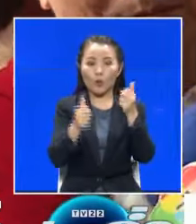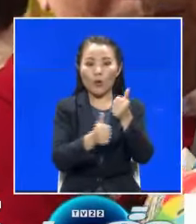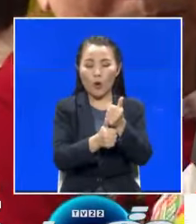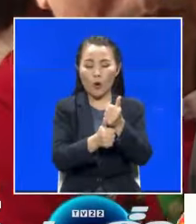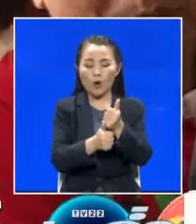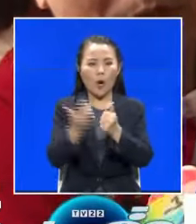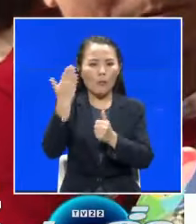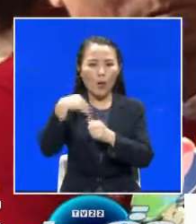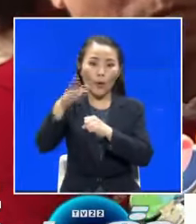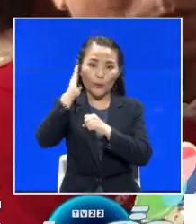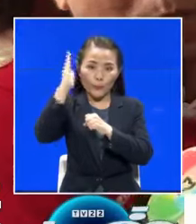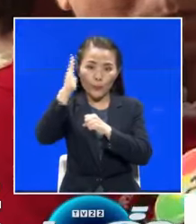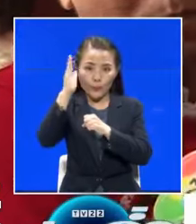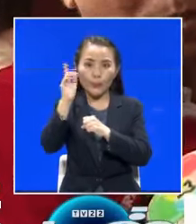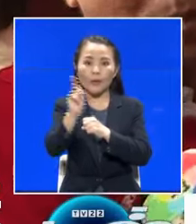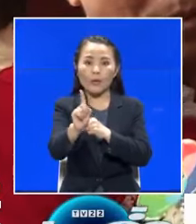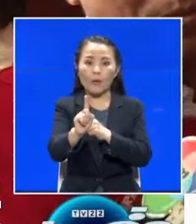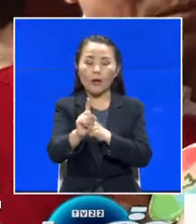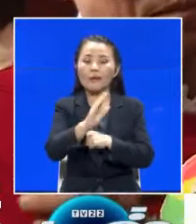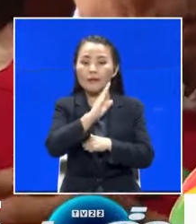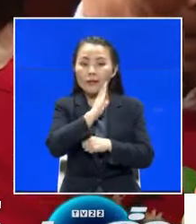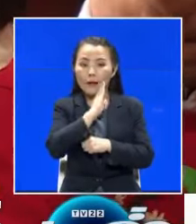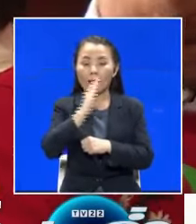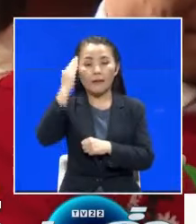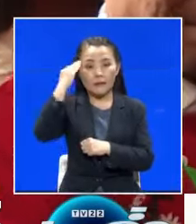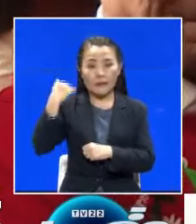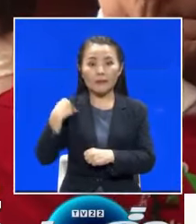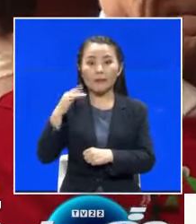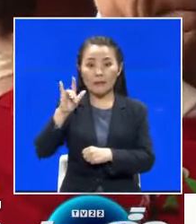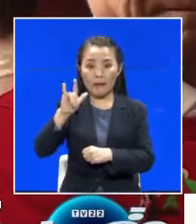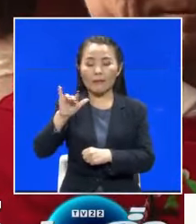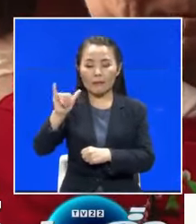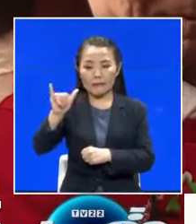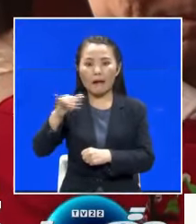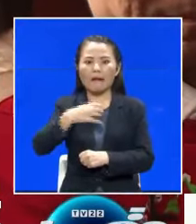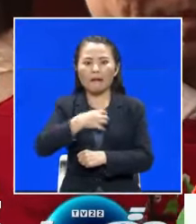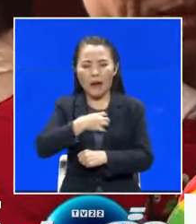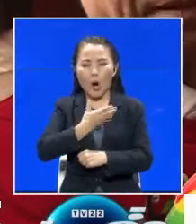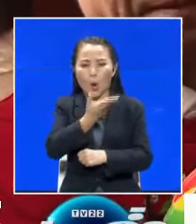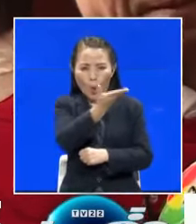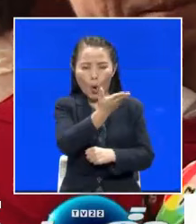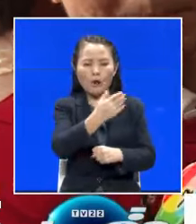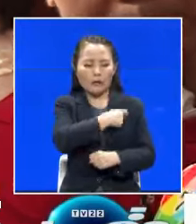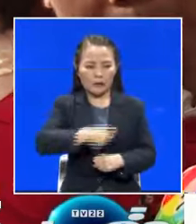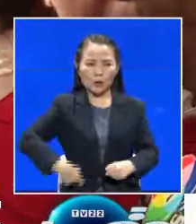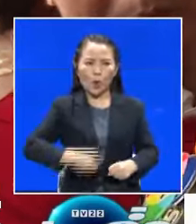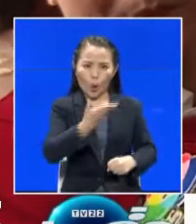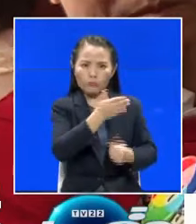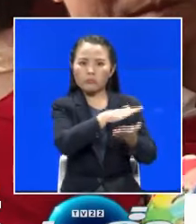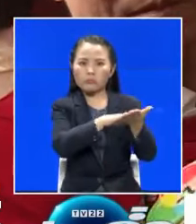นตรีเคยพูดถึงประเด็นนี้นะกรณีที่คุณยิ่งลักษณ์ต้องการขอพระราชทานอภัยโทษโดยบอกว่า